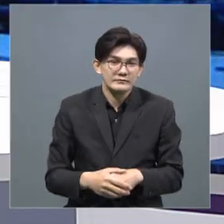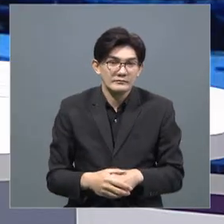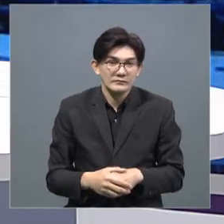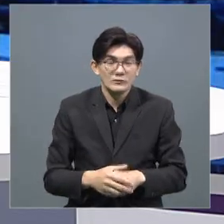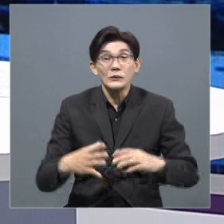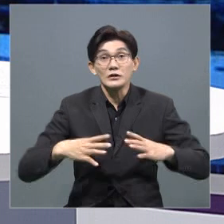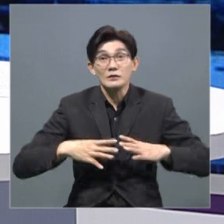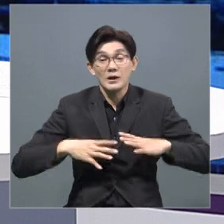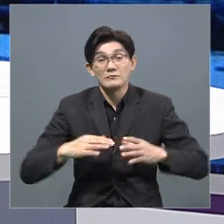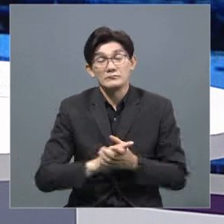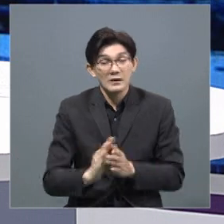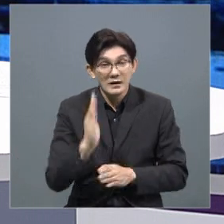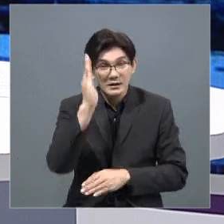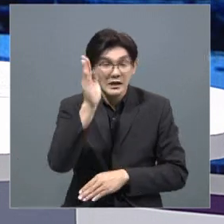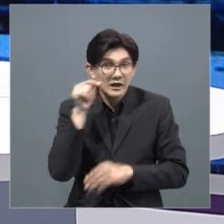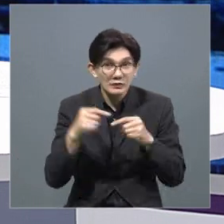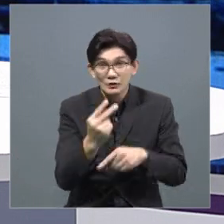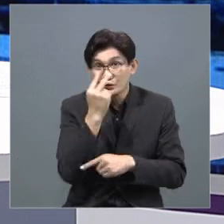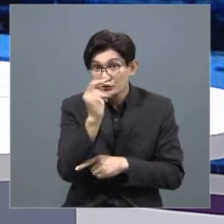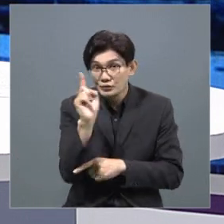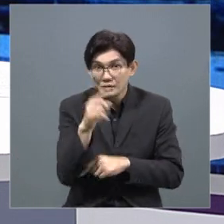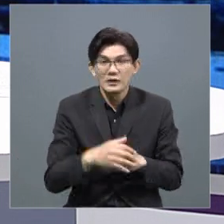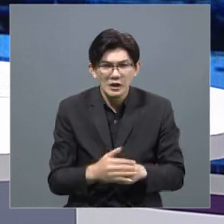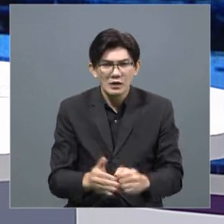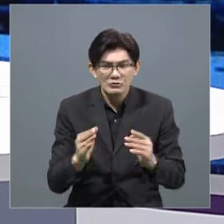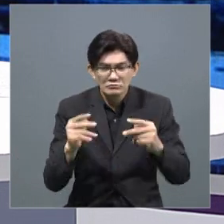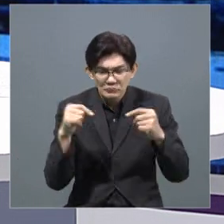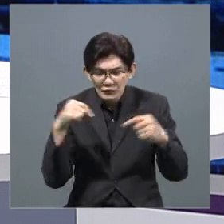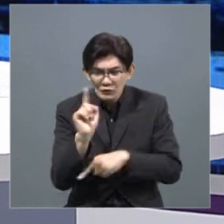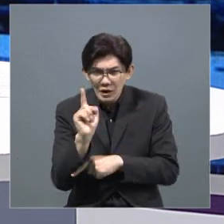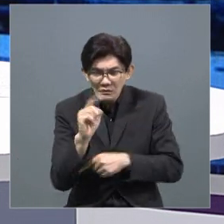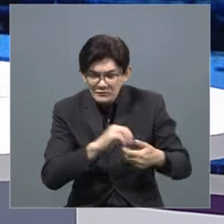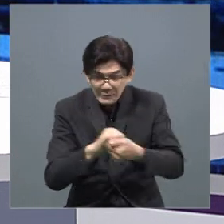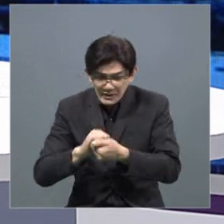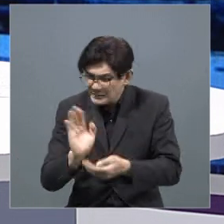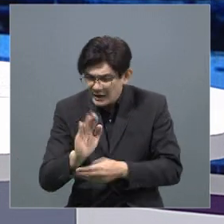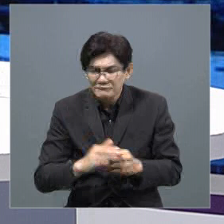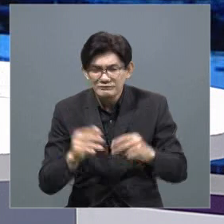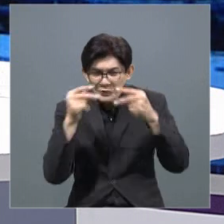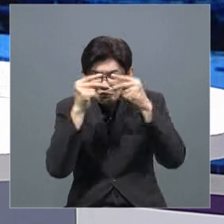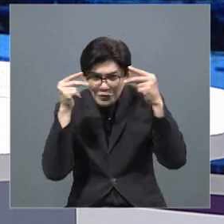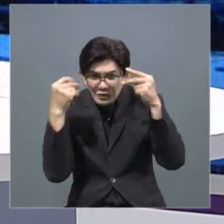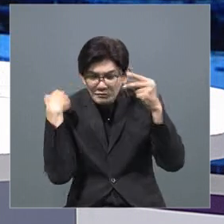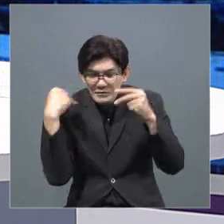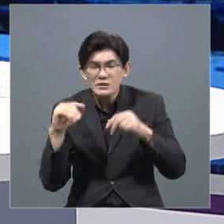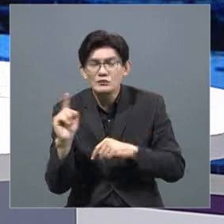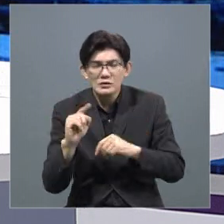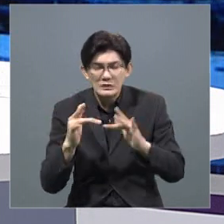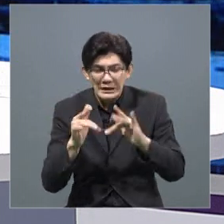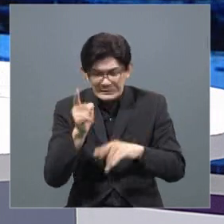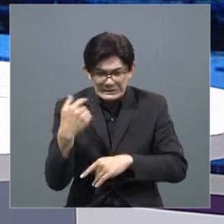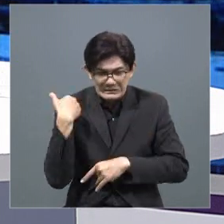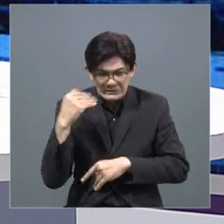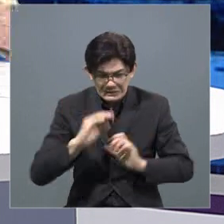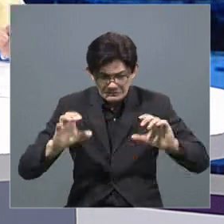ช่วงนี้ไปพักกันสักครู่นะครับช่วงหน้าคุณผู้ชมไปดูเรื่องของมิตรนะฮะที่ไม่ใช่มิตรภาพนะมิจฉาชีพลถูกต้องนะไม่จะมิจฉาชีพออนไลน์รัฐบาลเคเอาจริงนะนะครับ